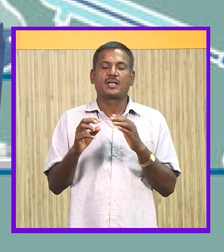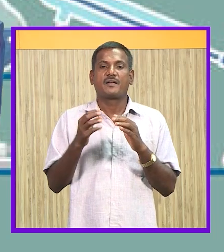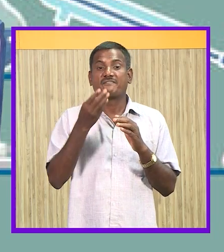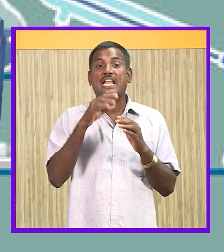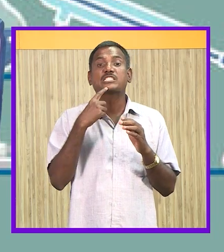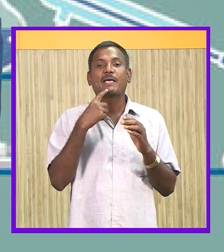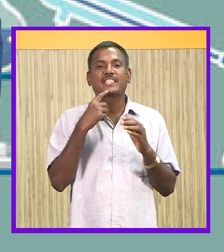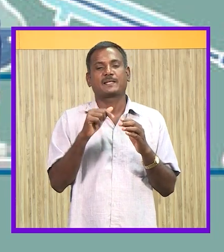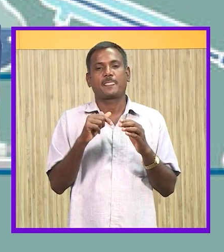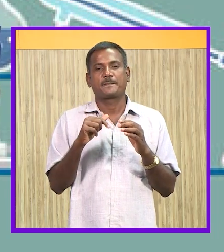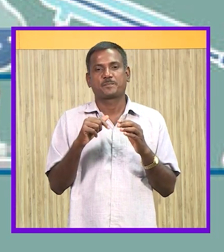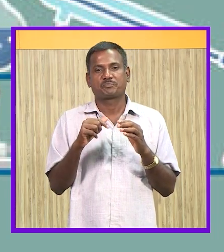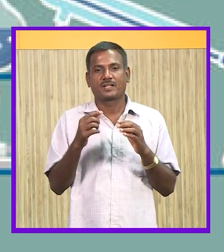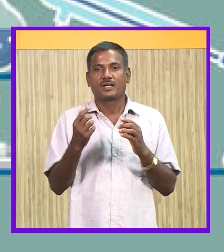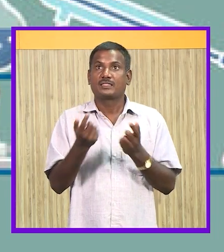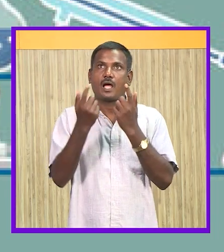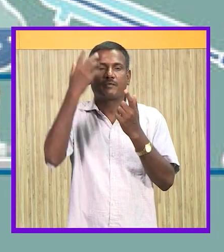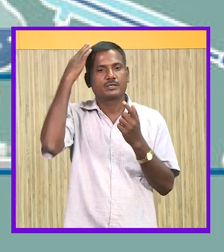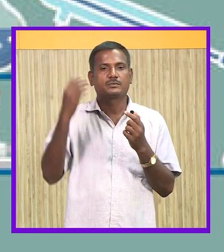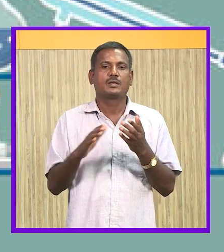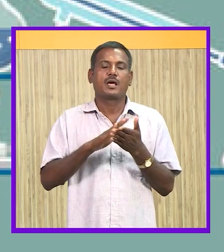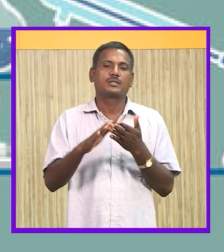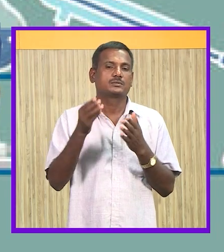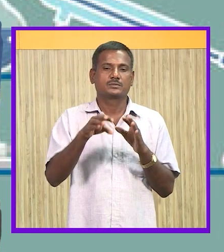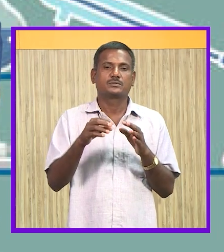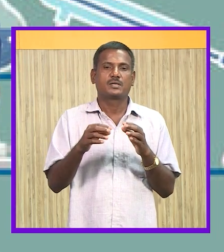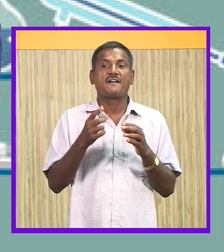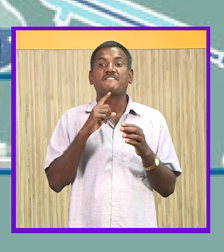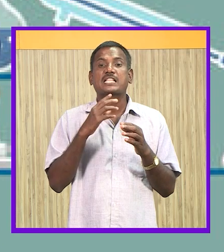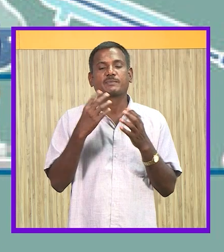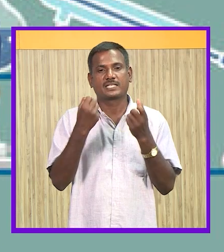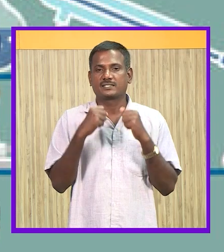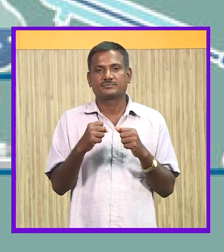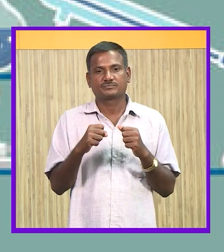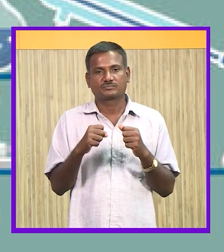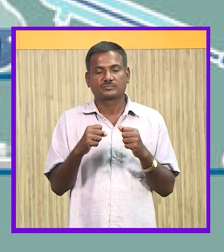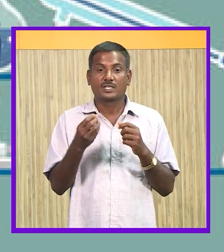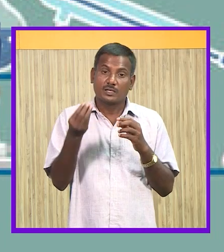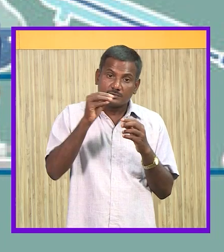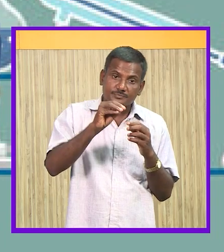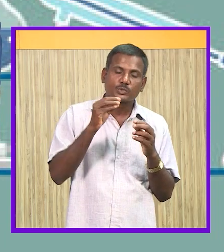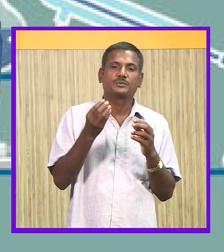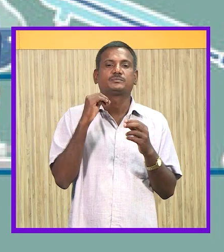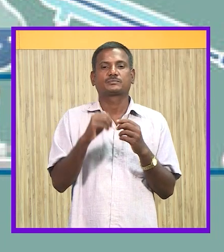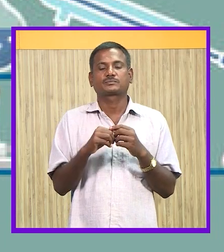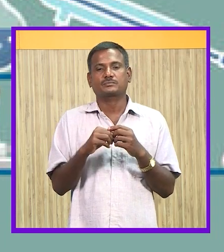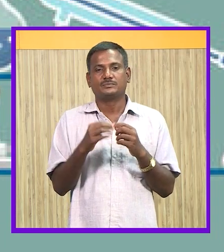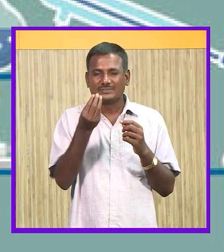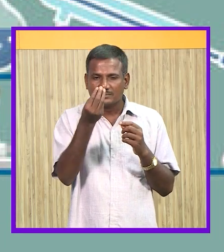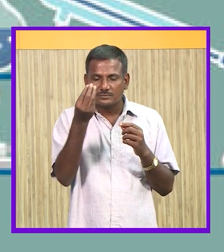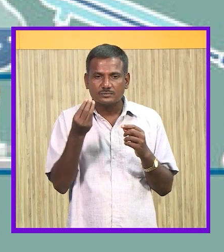வனஸ்பதி கிடைக்கிறது. நம்ம வெறும் தாவர எண்ணெயை ஹைட்ரஜன் ஏற்றம் செஞ்சால் வனஸ்பதி கிடைக்காது. அதுக்கு என்ன செய்யணும் அப்படின்னா,